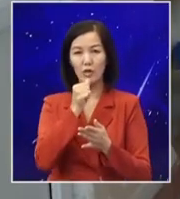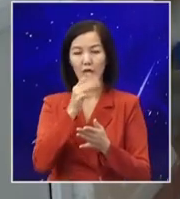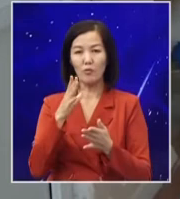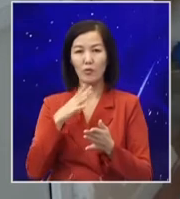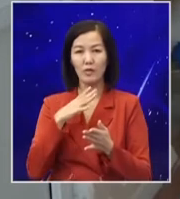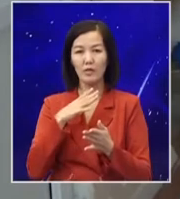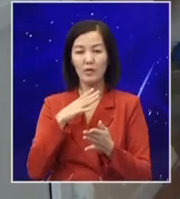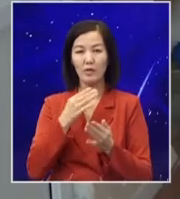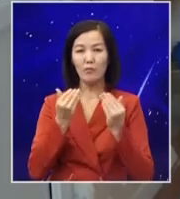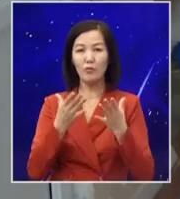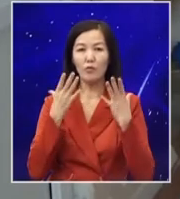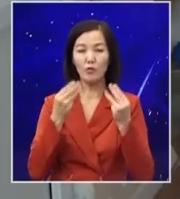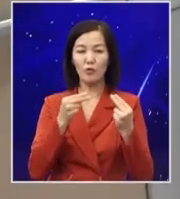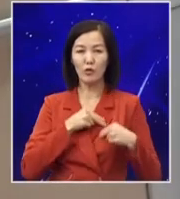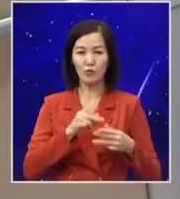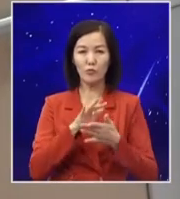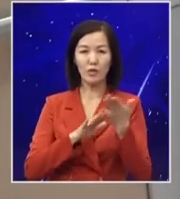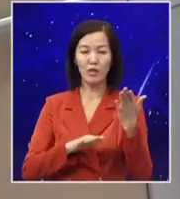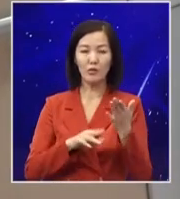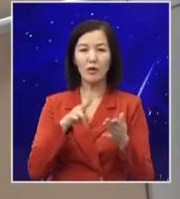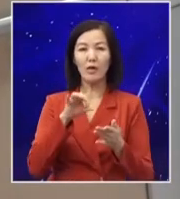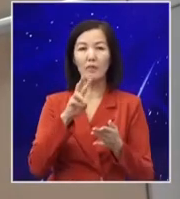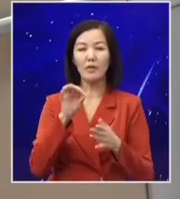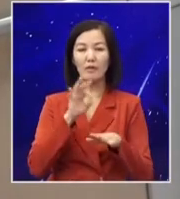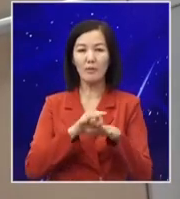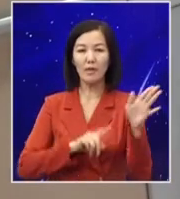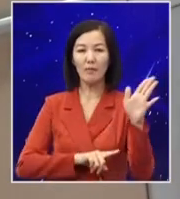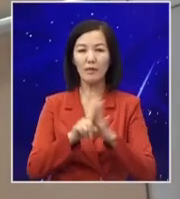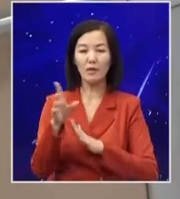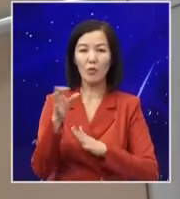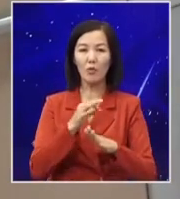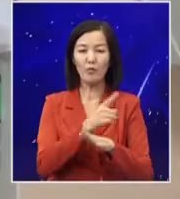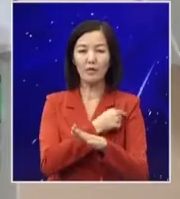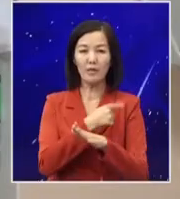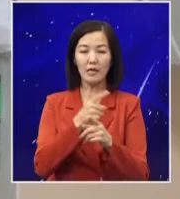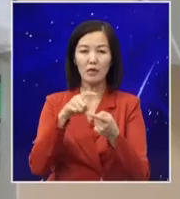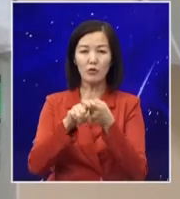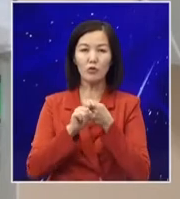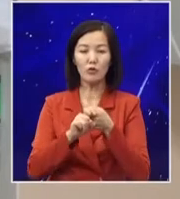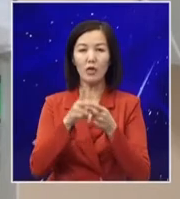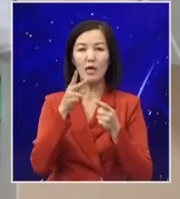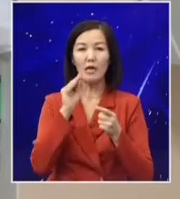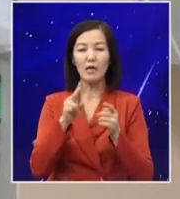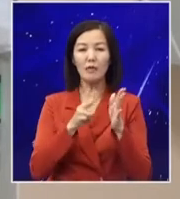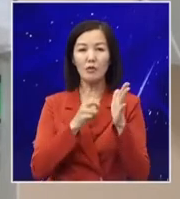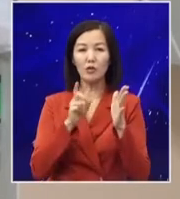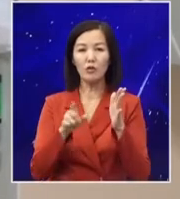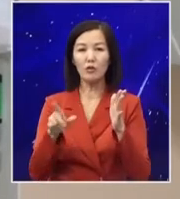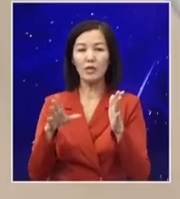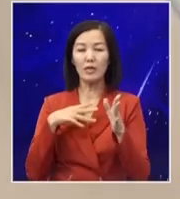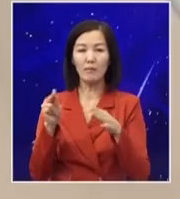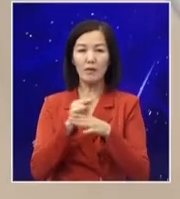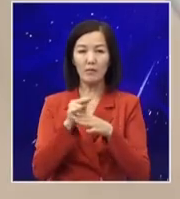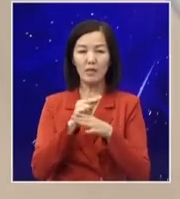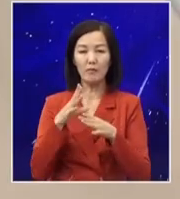астам, әлгінге дейін жұмыс істеп жатырмыз. Пандемия басталғалы облыстық емханада вирусты жұқтырған 2700-ге жуық адам ем